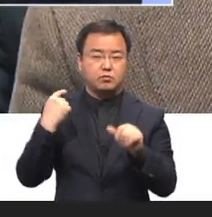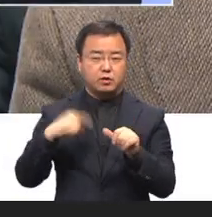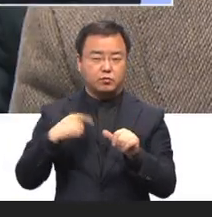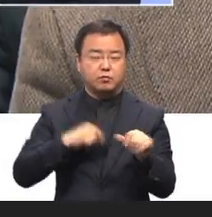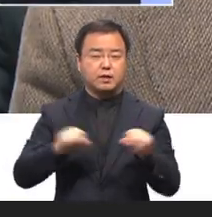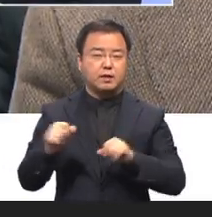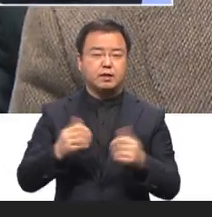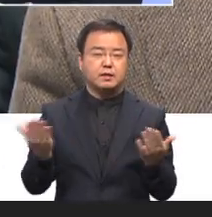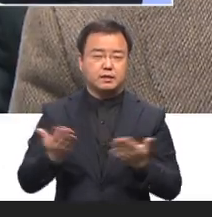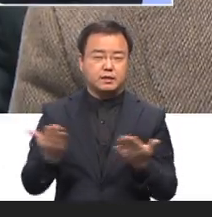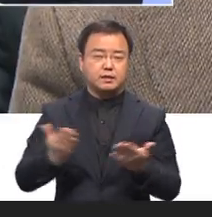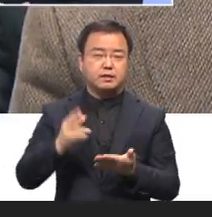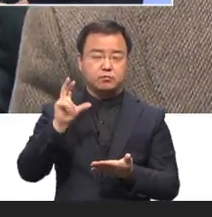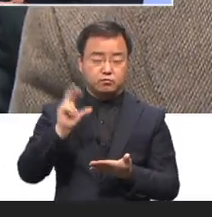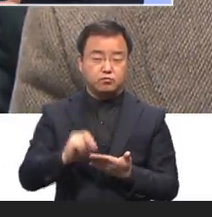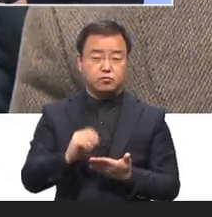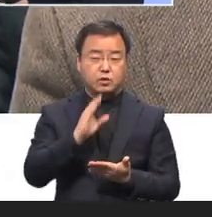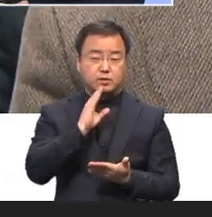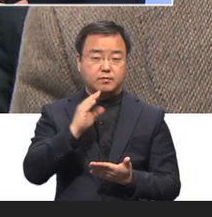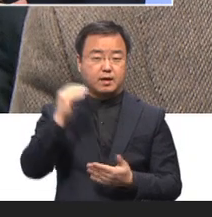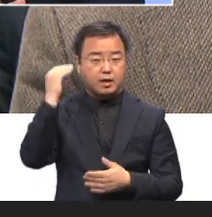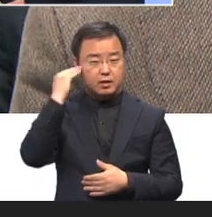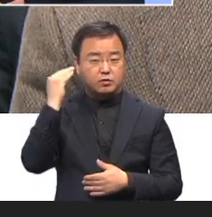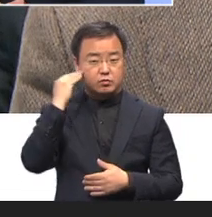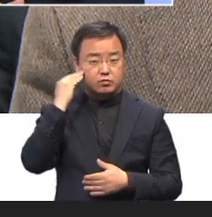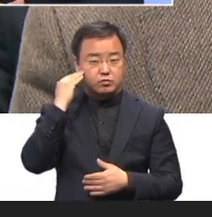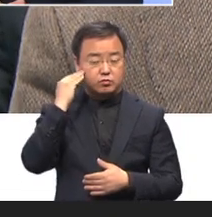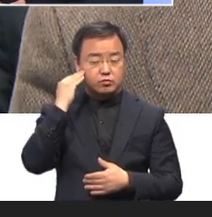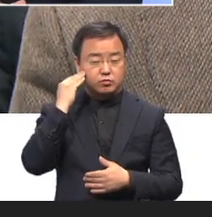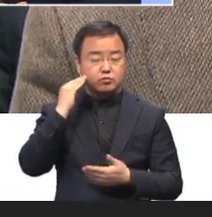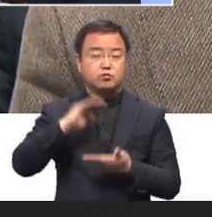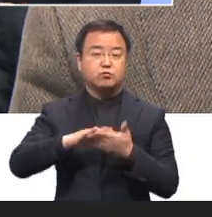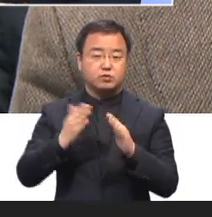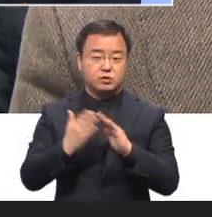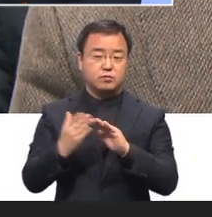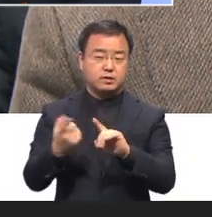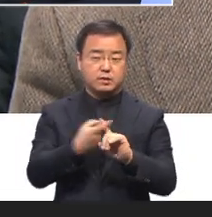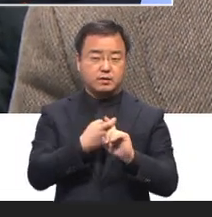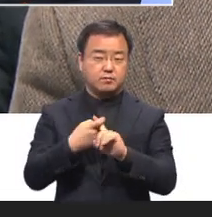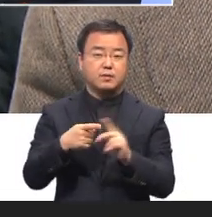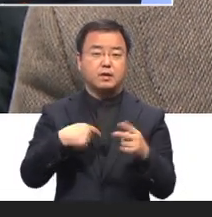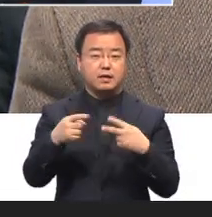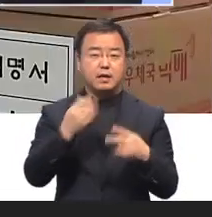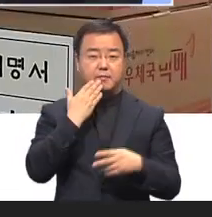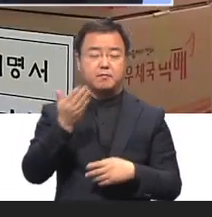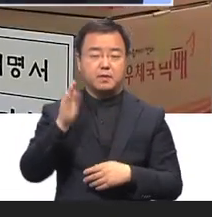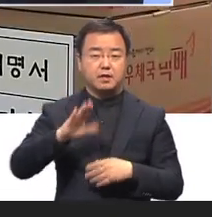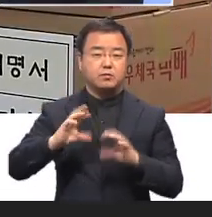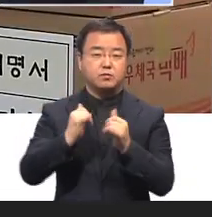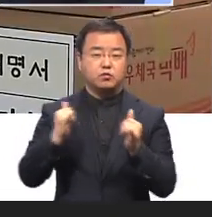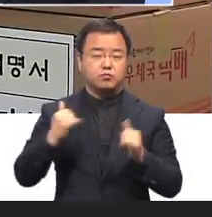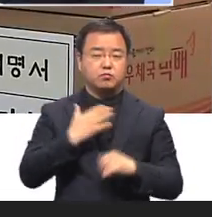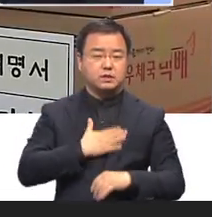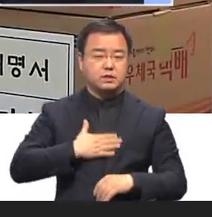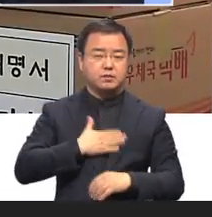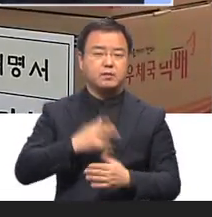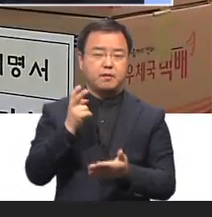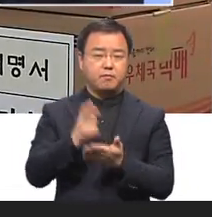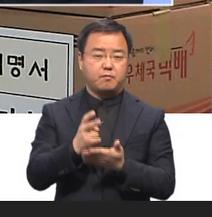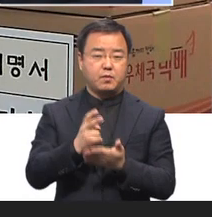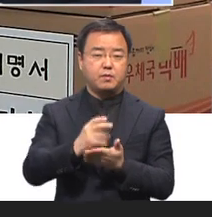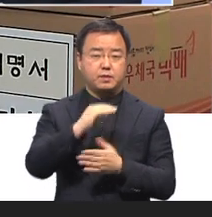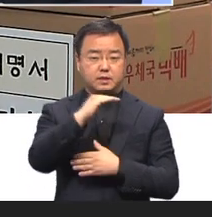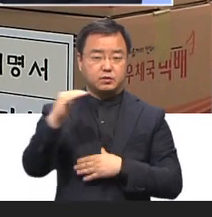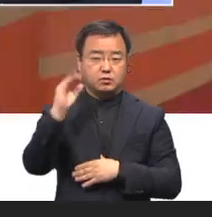발단인데 그러므로 한유총이 하는 얘기도 일리는 있습니다. 하지만 국민 정서와 법 제도 측면에서 볼 때 엄연한